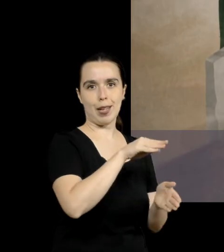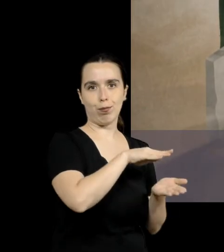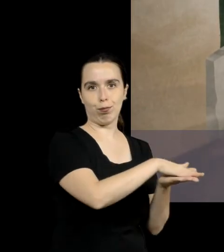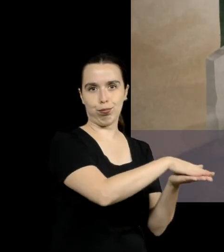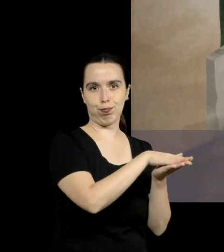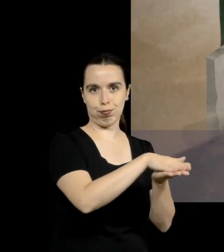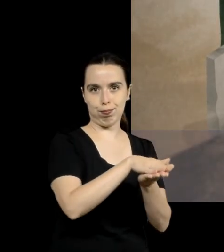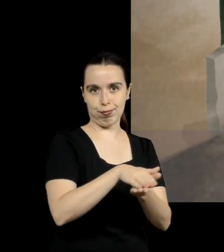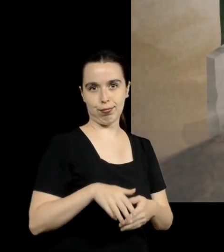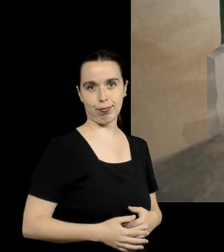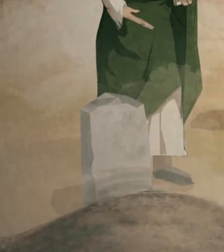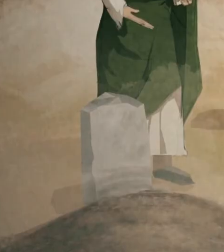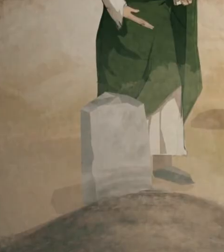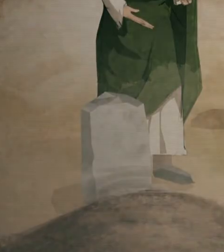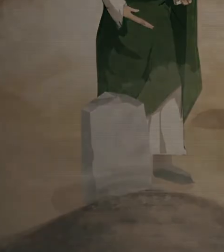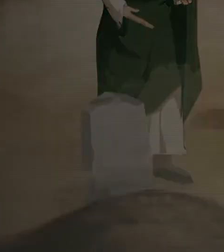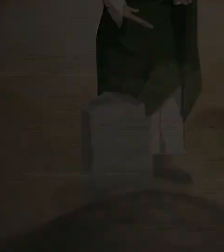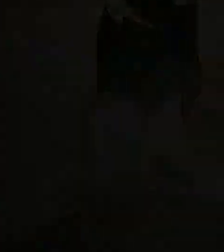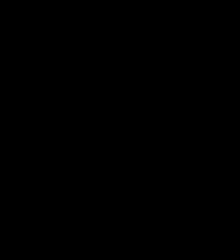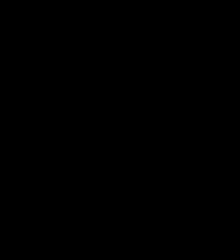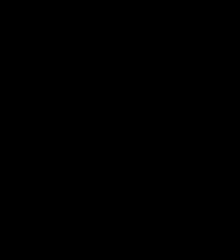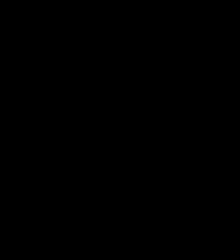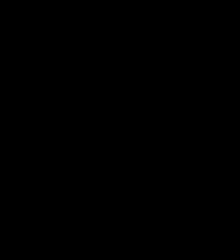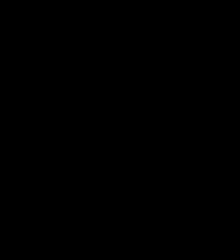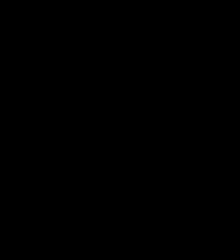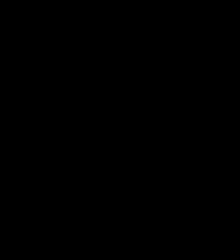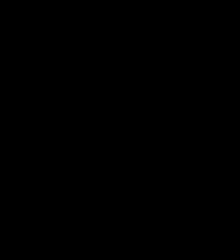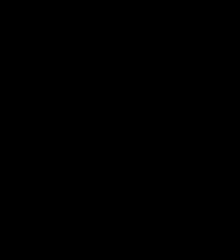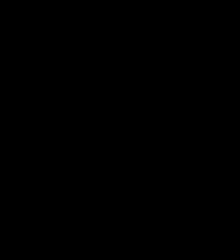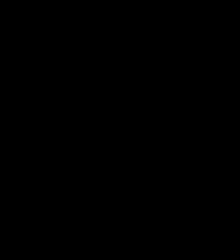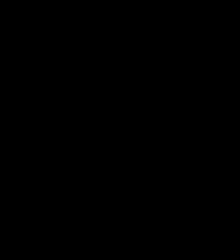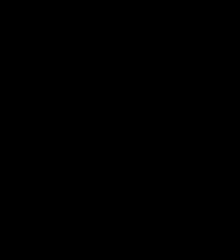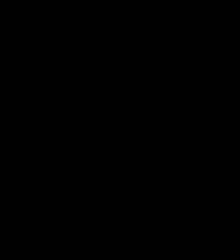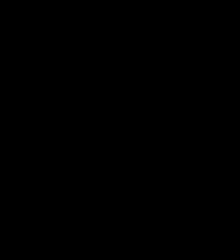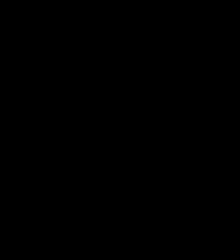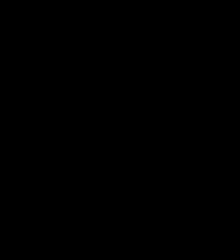Audiosubtitulació i audiodescripció, Llorenç Blasi. L'esquerda. Museu Arqueològic.